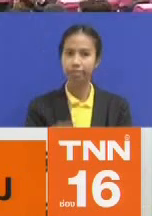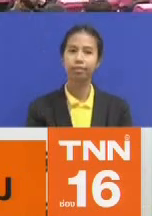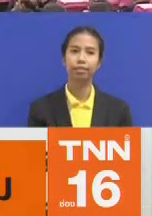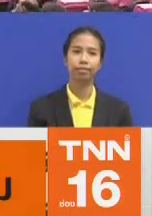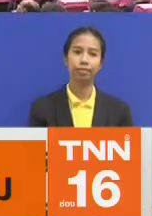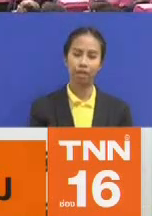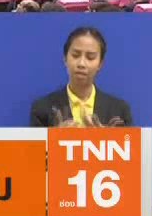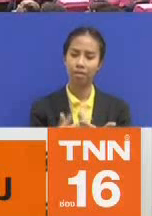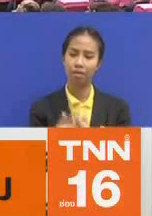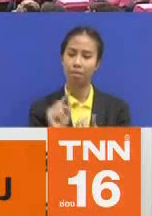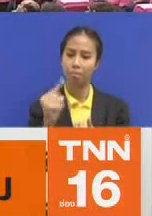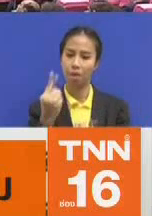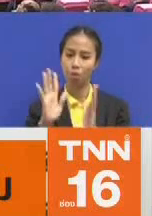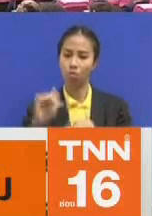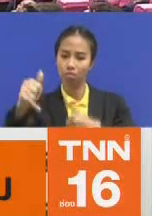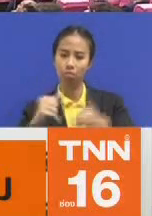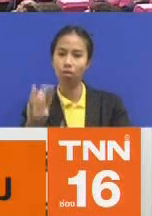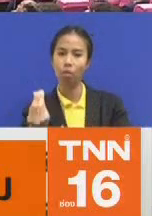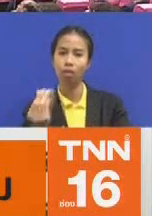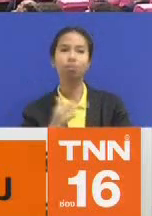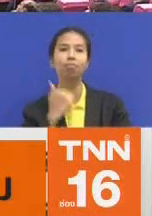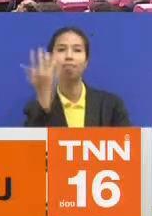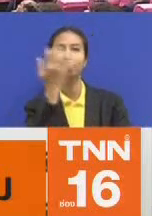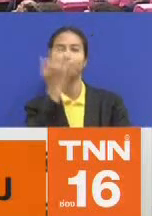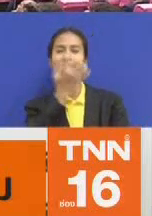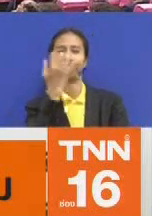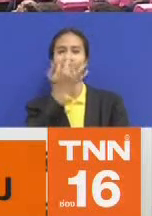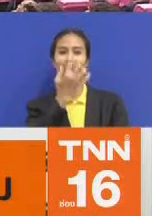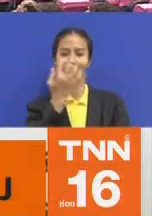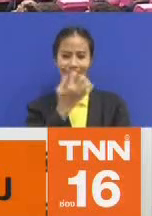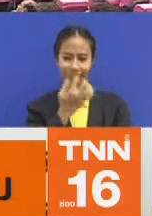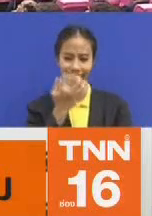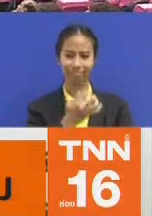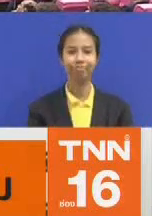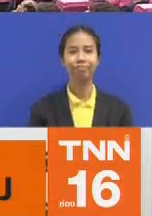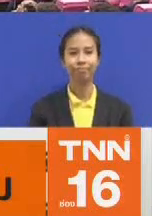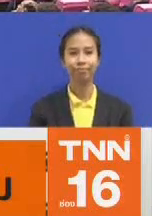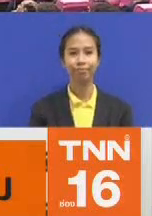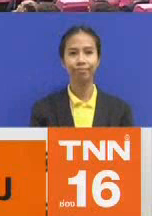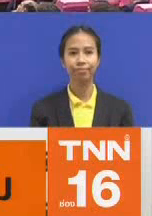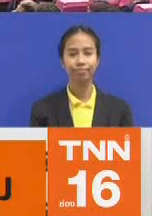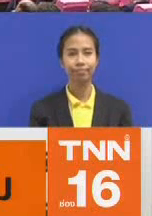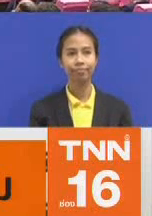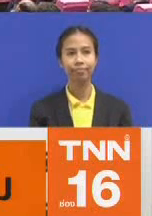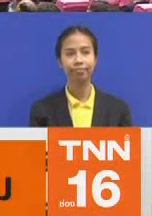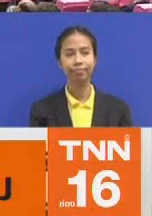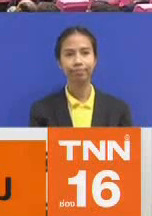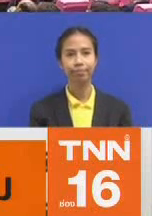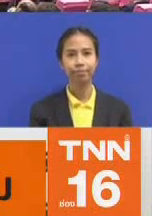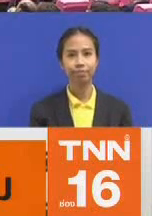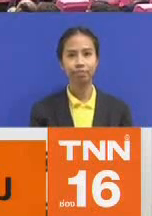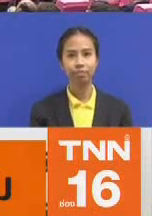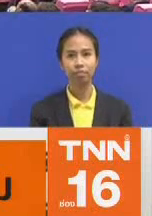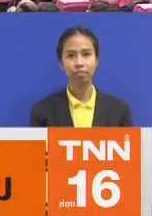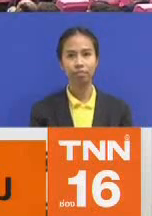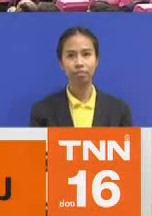รคการเมืองนี้ที่ยังไม่ลงตัวนะครับเพราะว่าก่อนหน้านี้เองก็มีรายงานออกมานะครับว่านายสุชาติยอมรับแล้วครับที่จะเป็นรองประธ